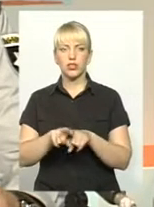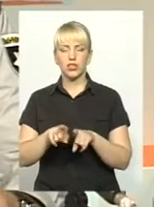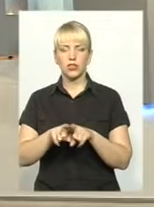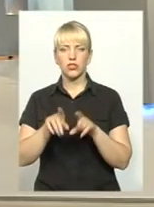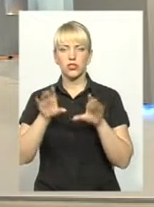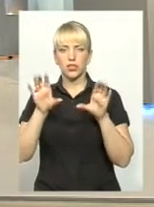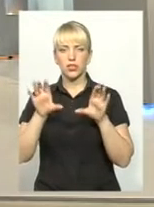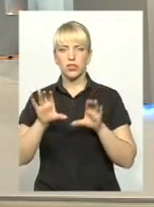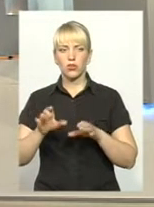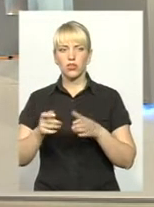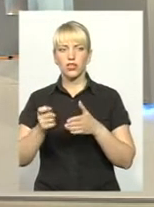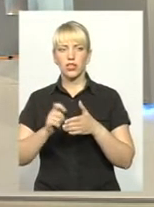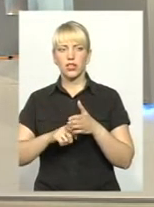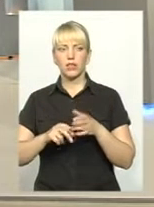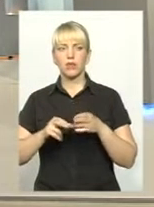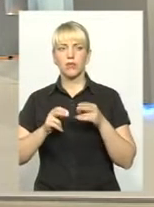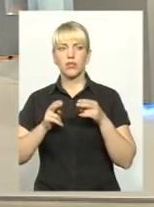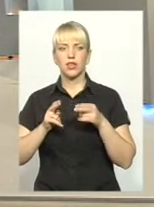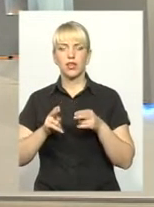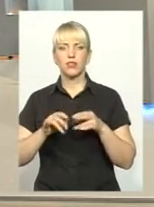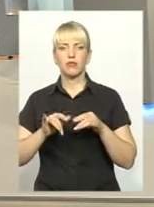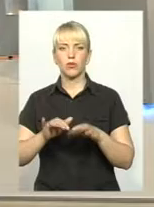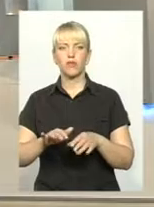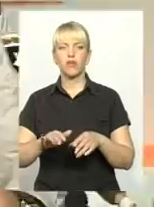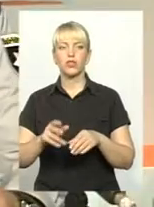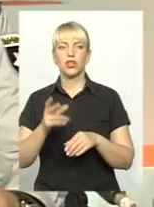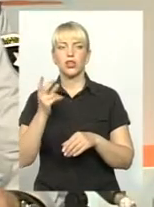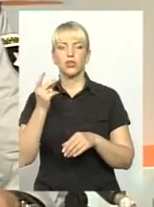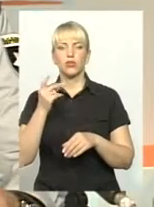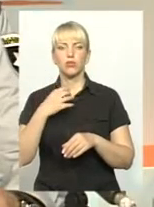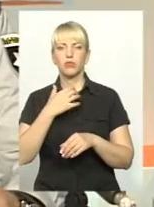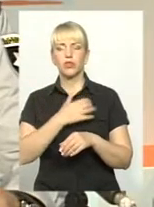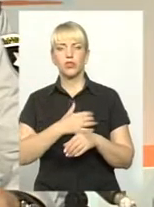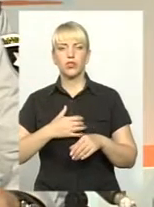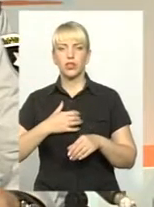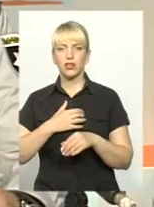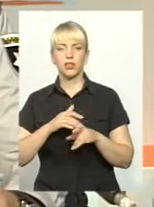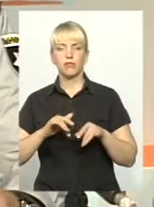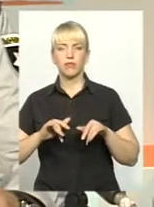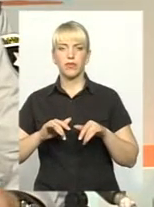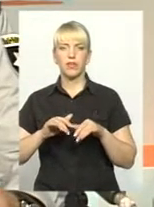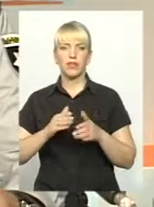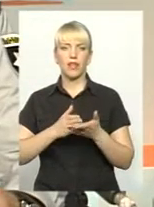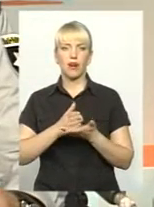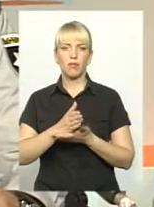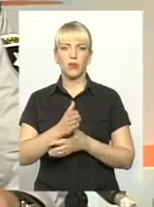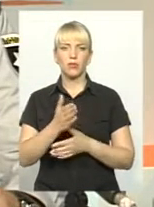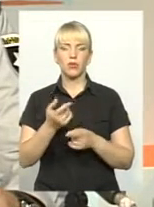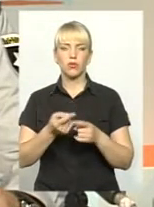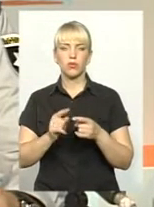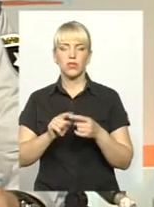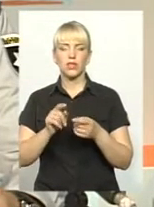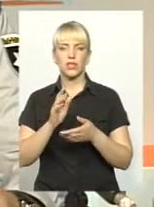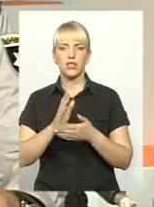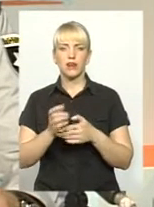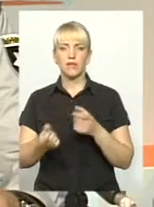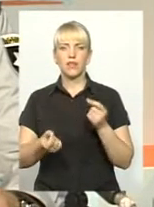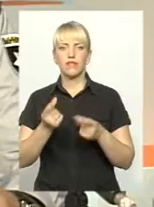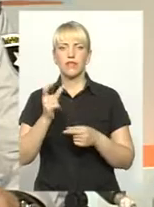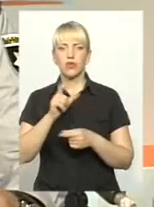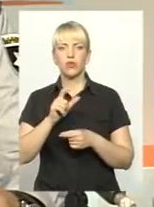законність закриття кримінальних проваджень. Другим пріоритетним напрямком це є виявлення осіб,